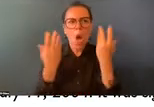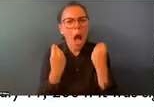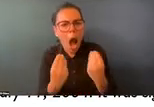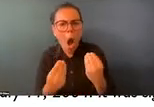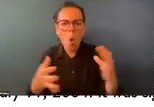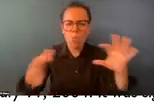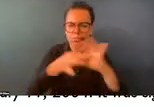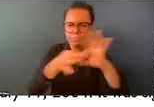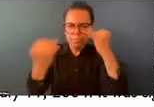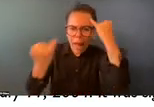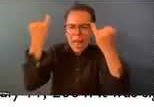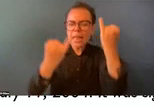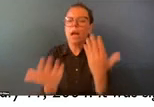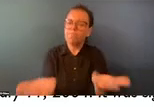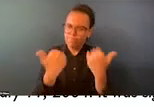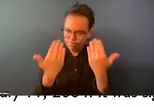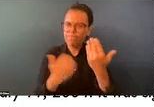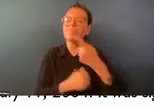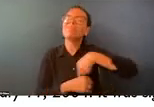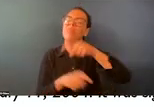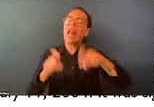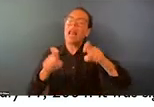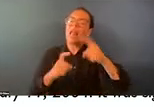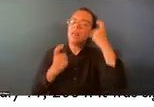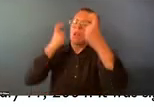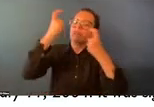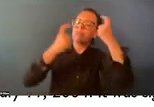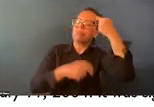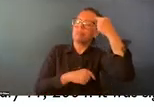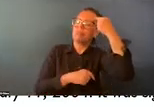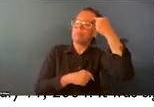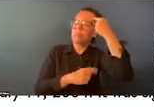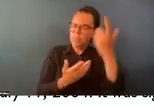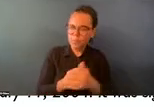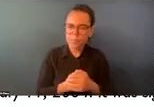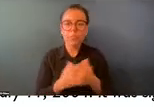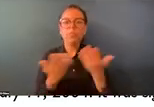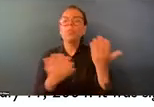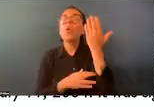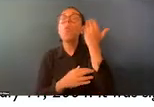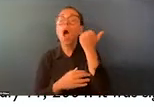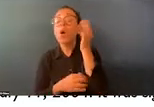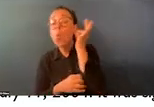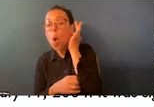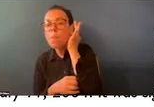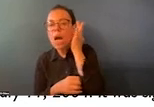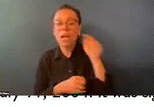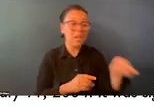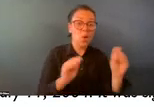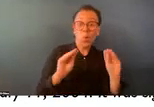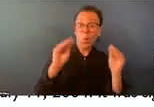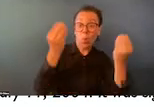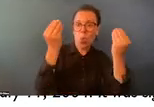привычка людей, мы должны в них эту привычку о том, что заранее реагировать, иметь знания, подготовить